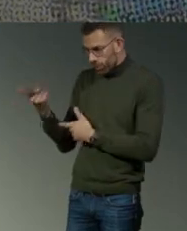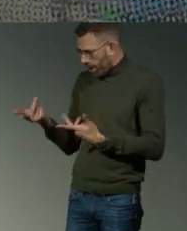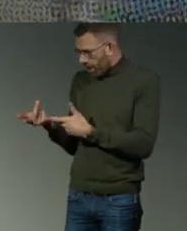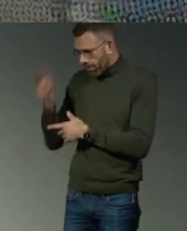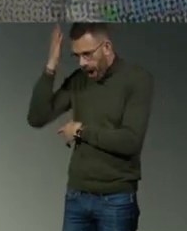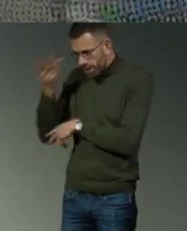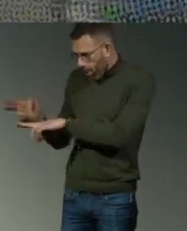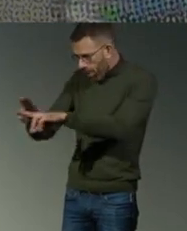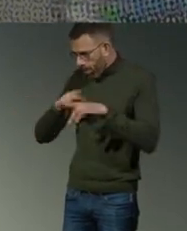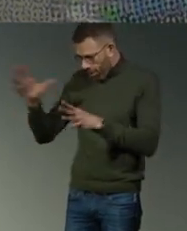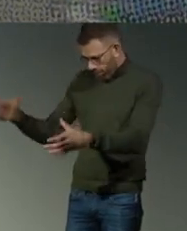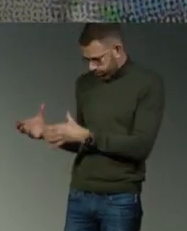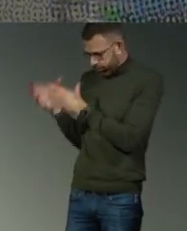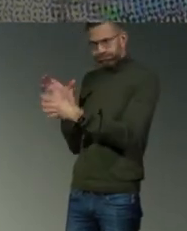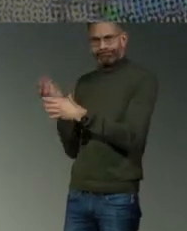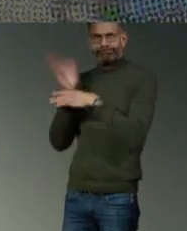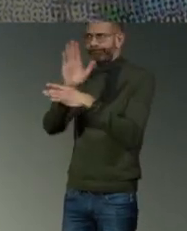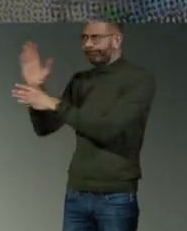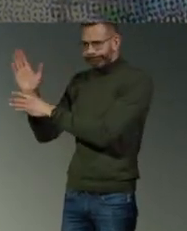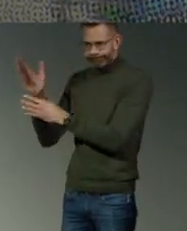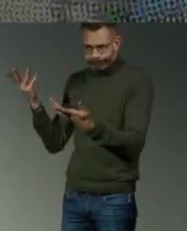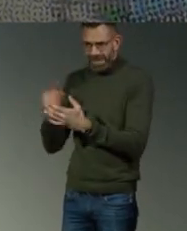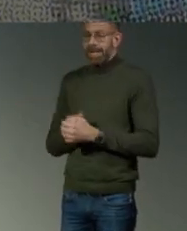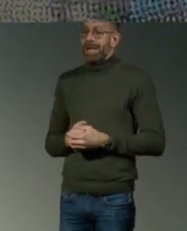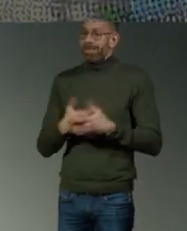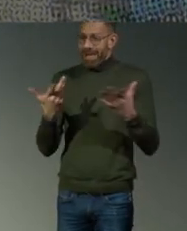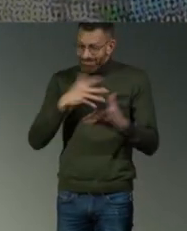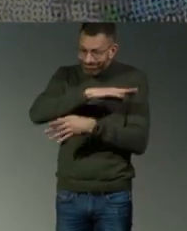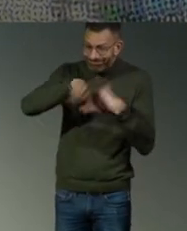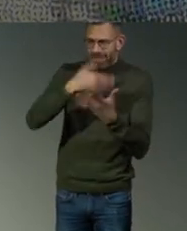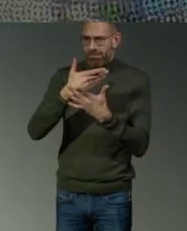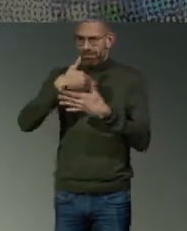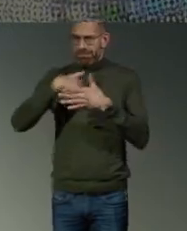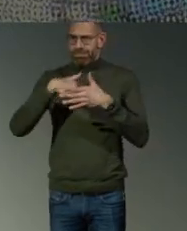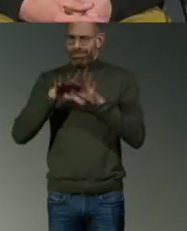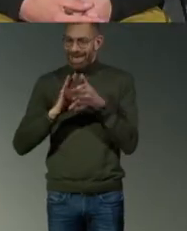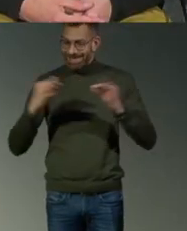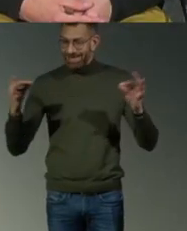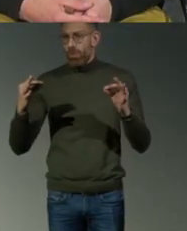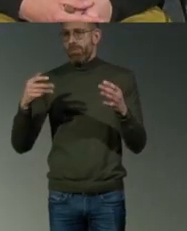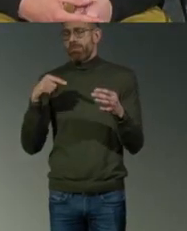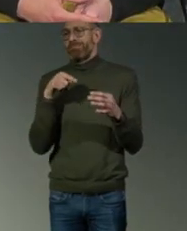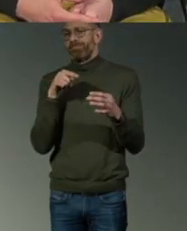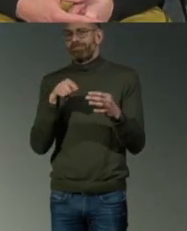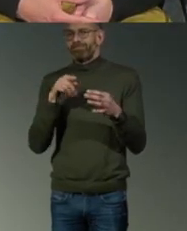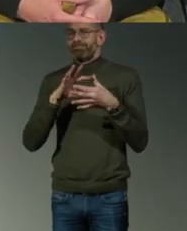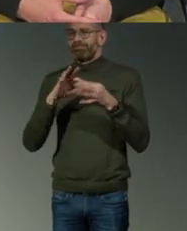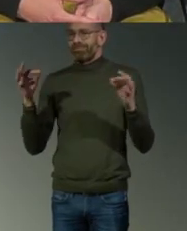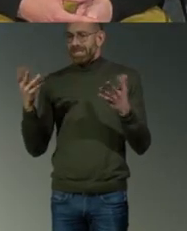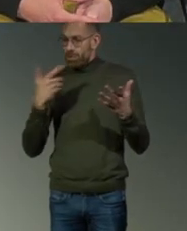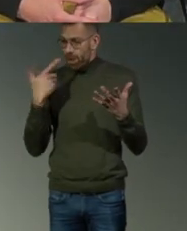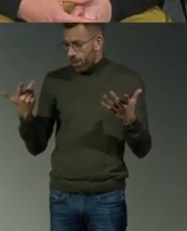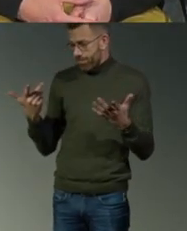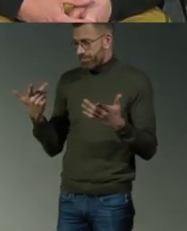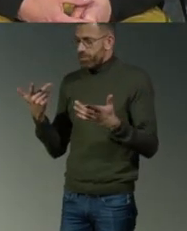trame cette réflexion avec un récit, qui est un récit d'une tentative échouée de sauvetage